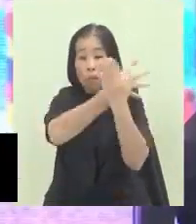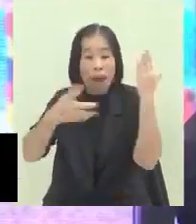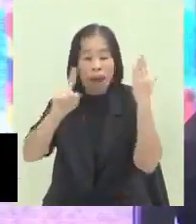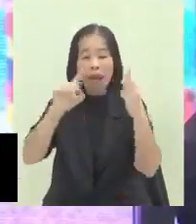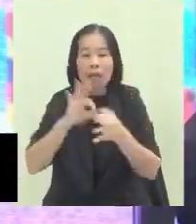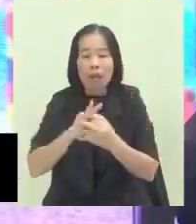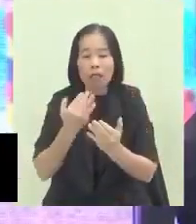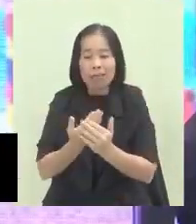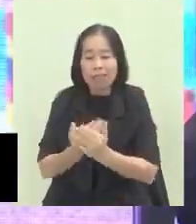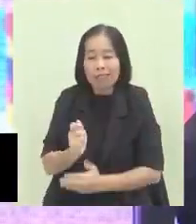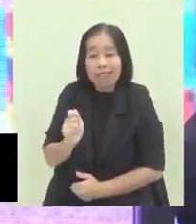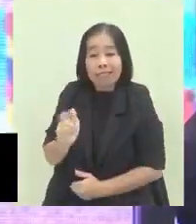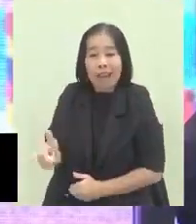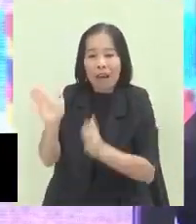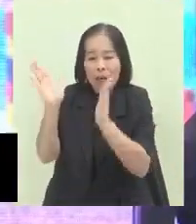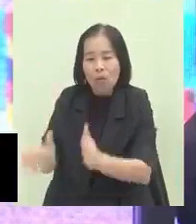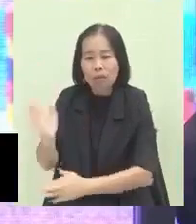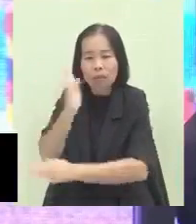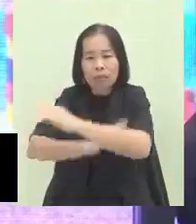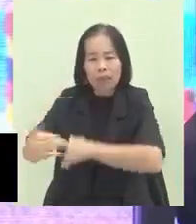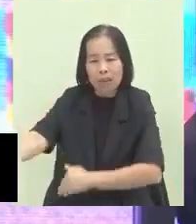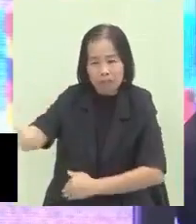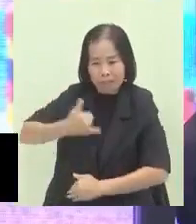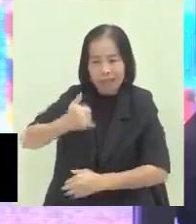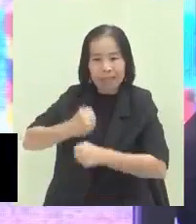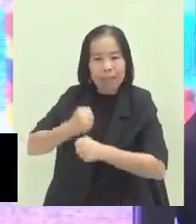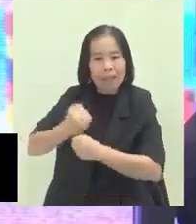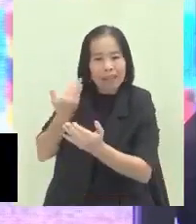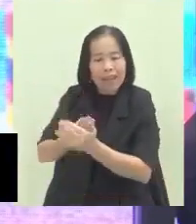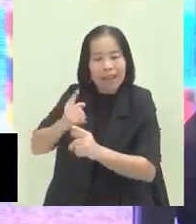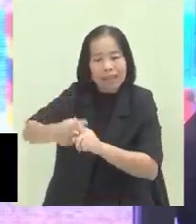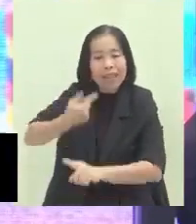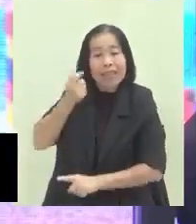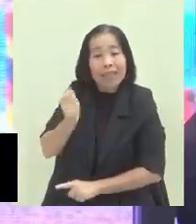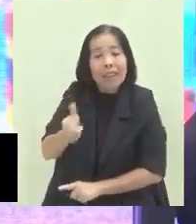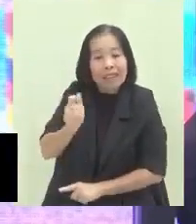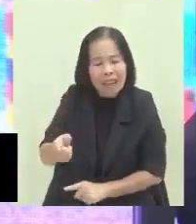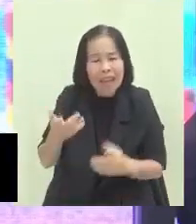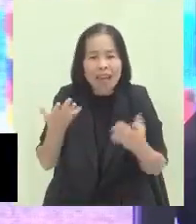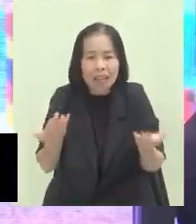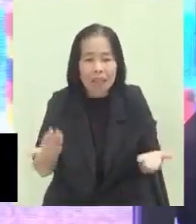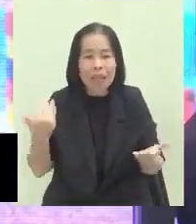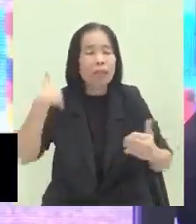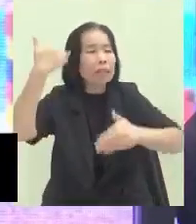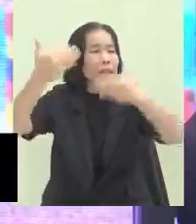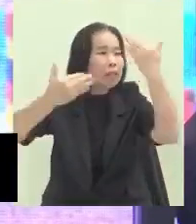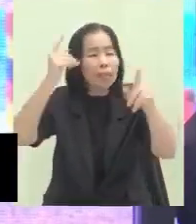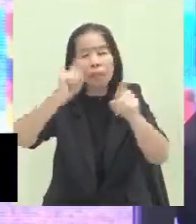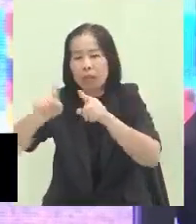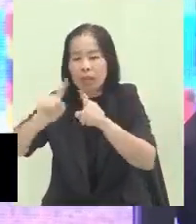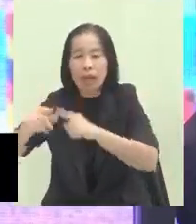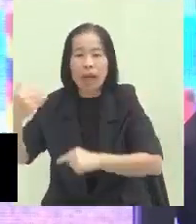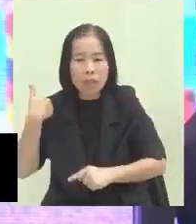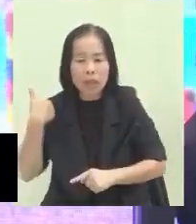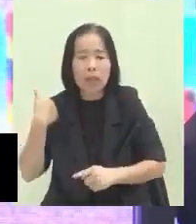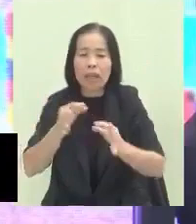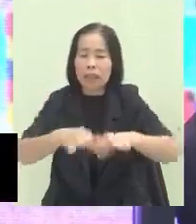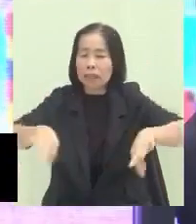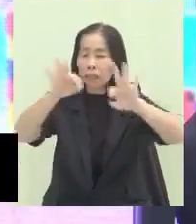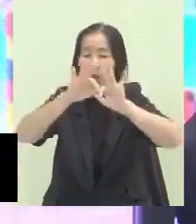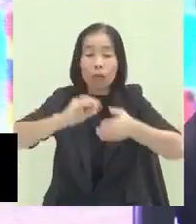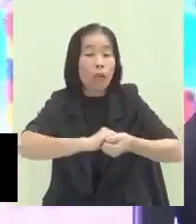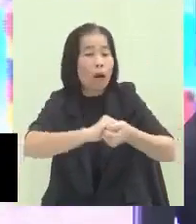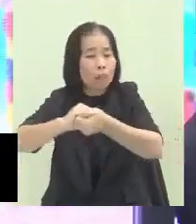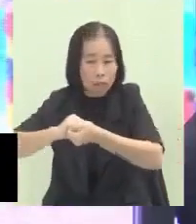หรืองานแฮกาตอนเพื่อคนพิการอีกทั้งหลายกิจกรรมที่เกิดความร่วมมือกันระหว่างภ